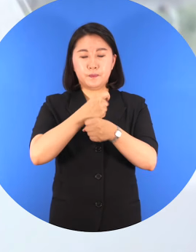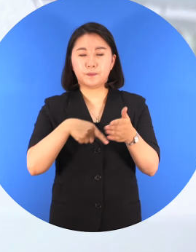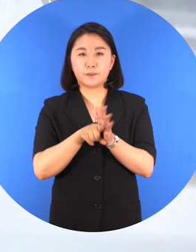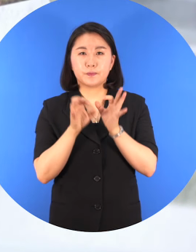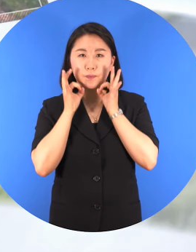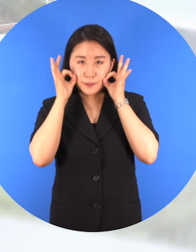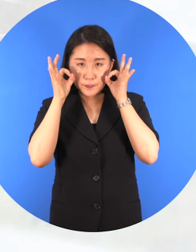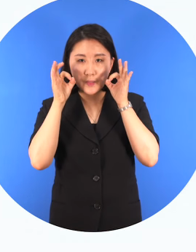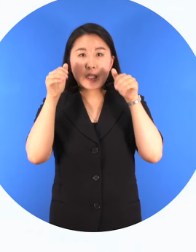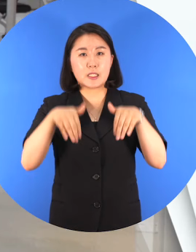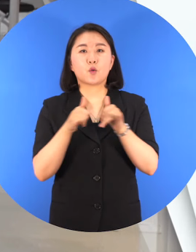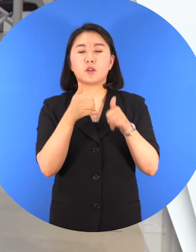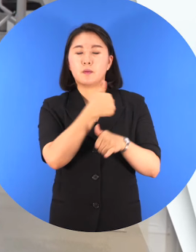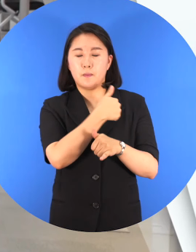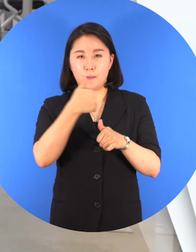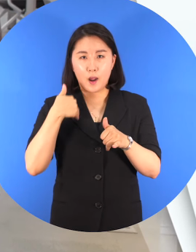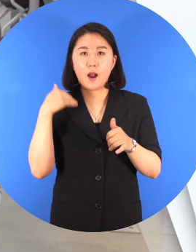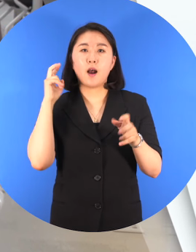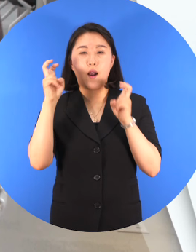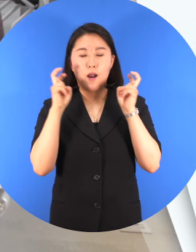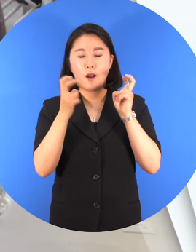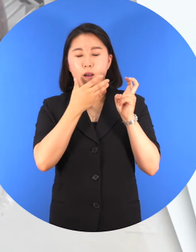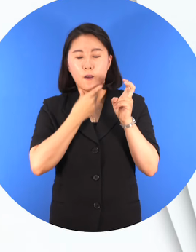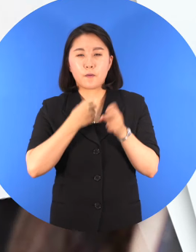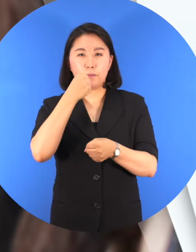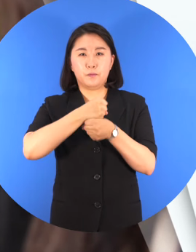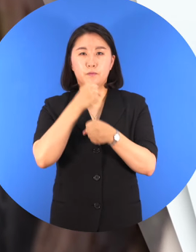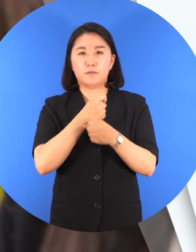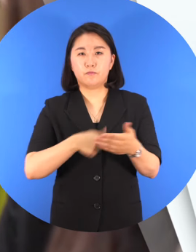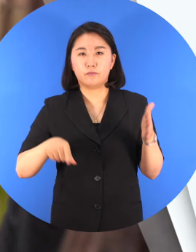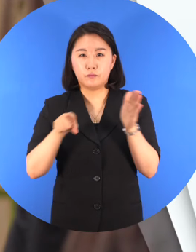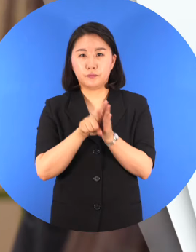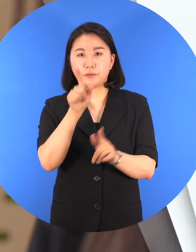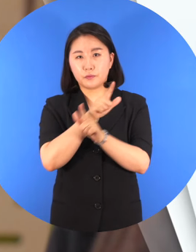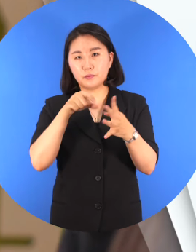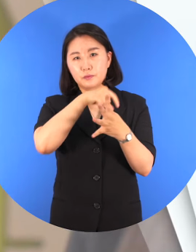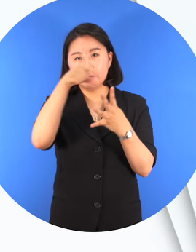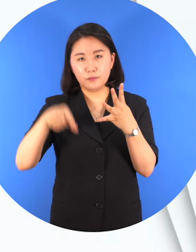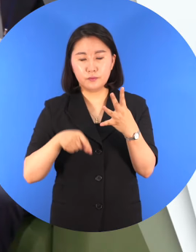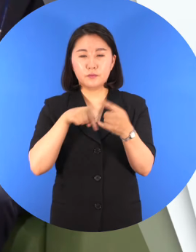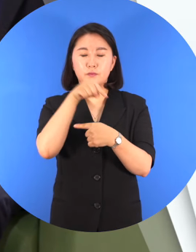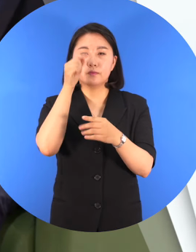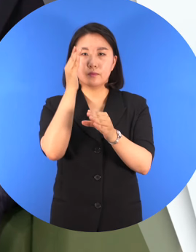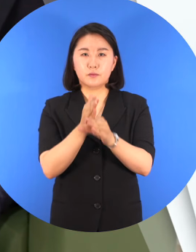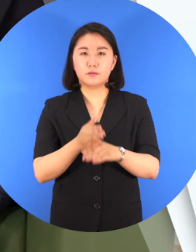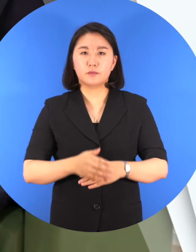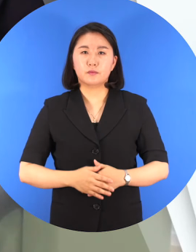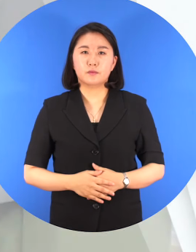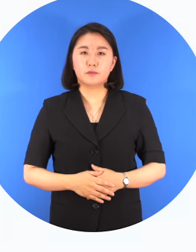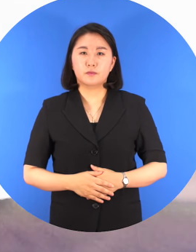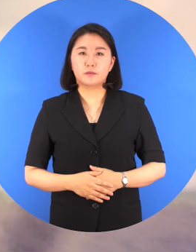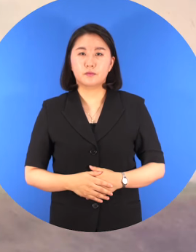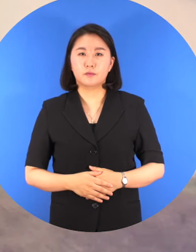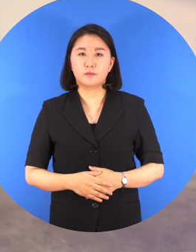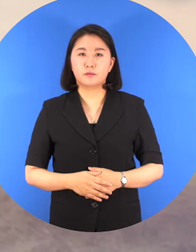위해 노력하고 구성원들이 만족하는 행복한 직장을 만들기 위한 다양한 프로그램을 운영하고 있습니다.